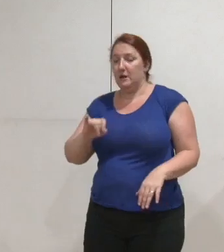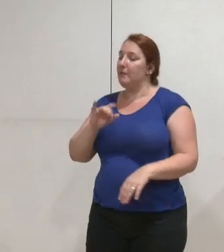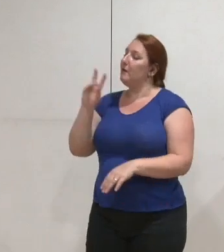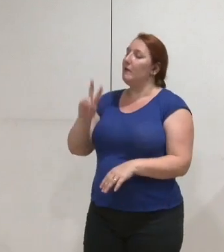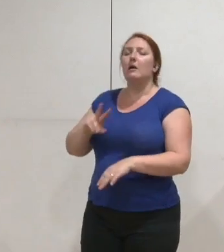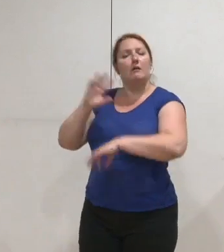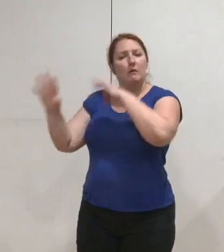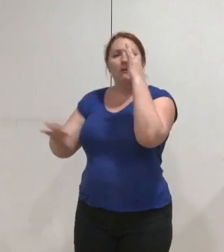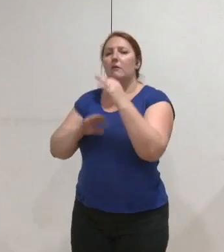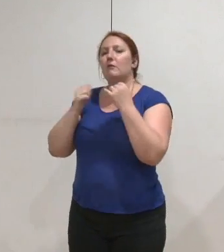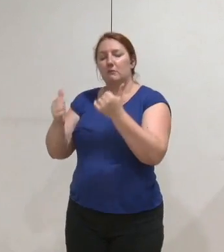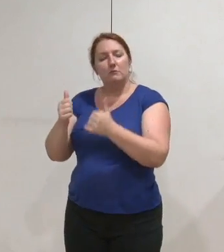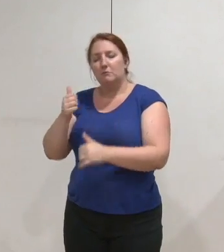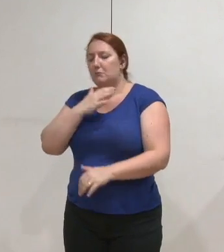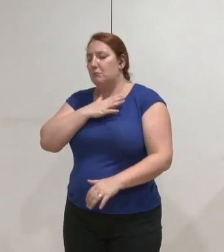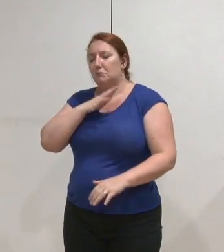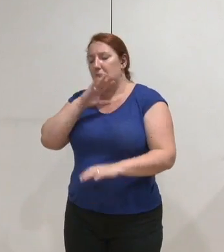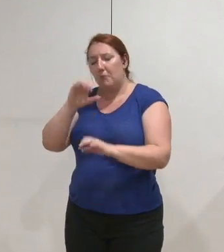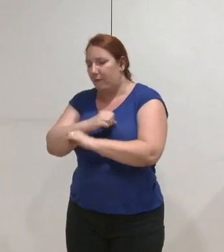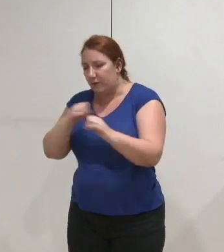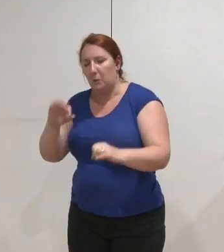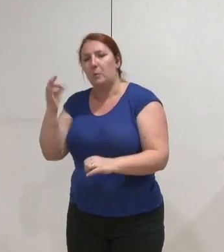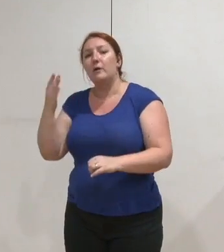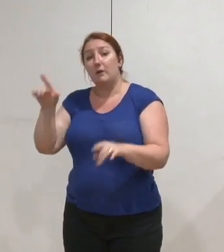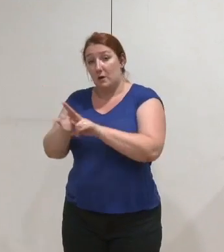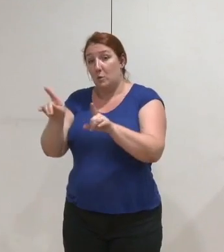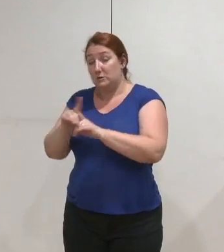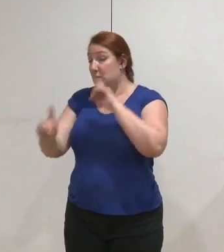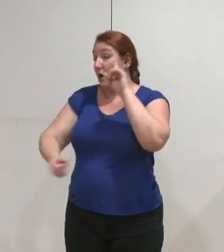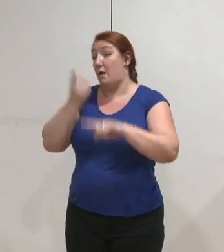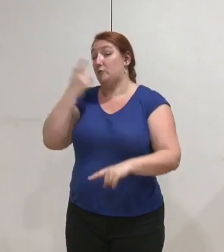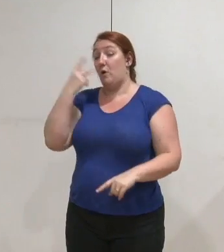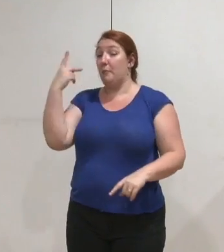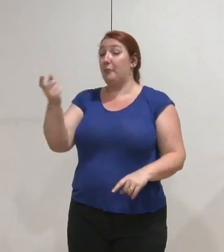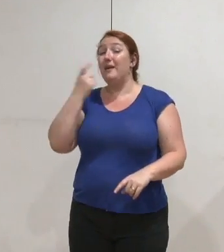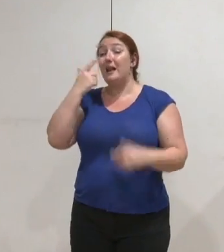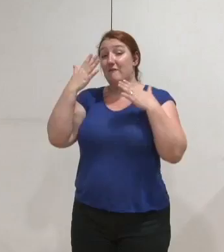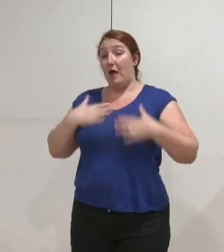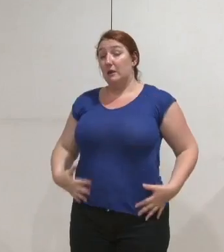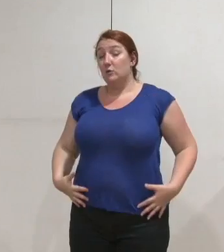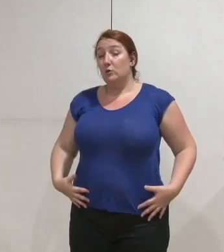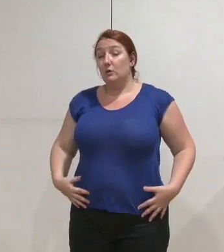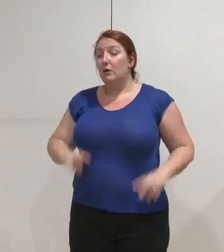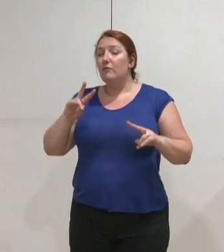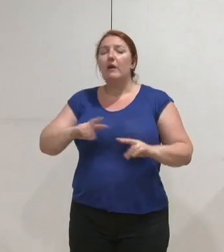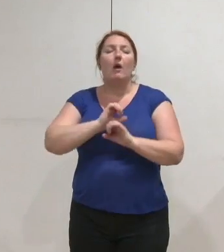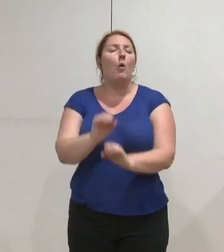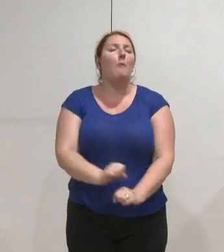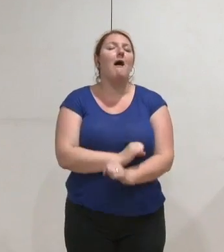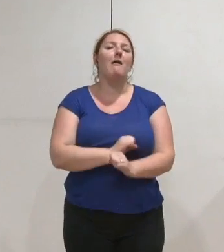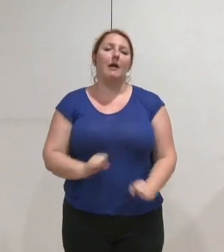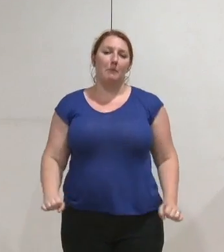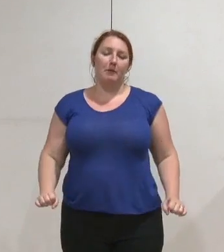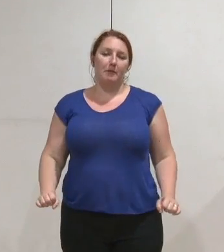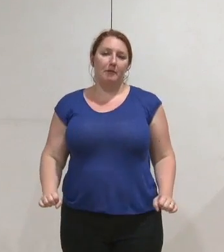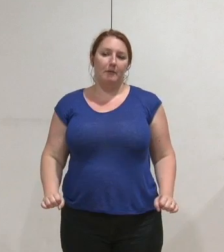retenir c'est l'attitude des élèves qui était avec nous qui a été absolument remarquable et je